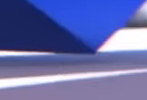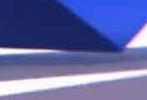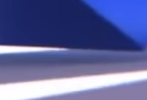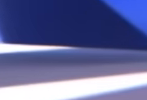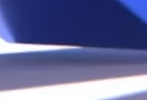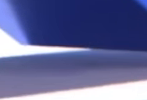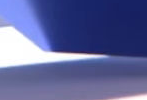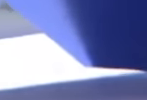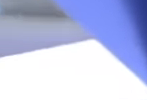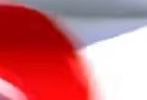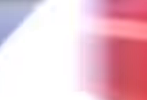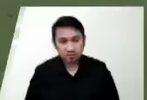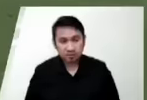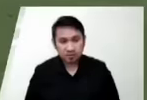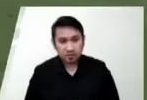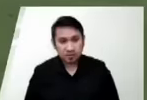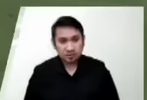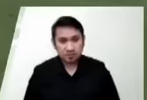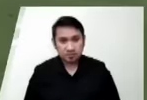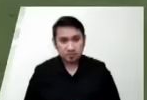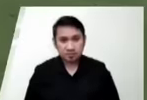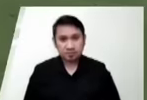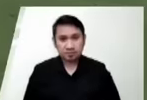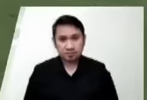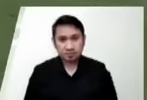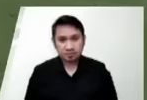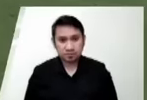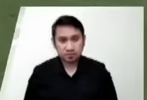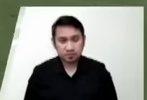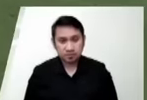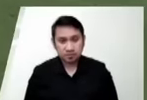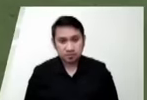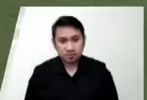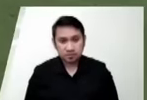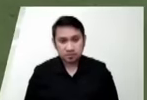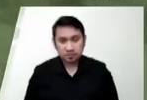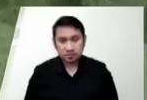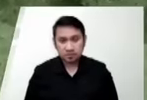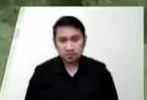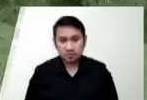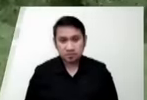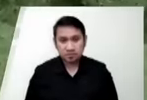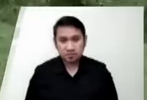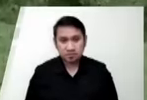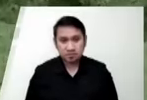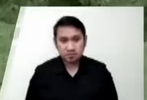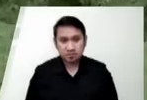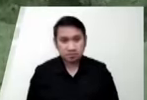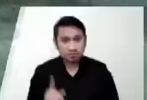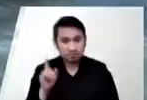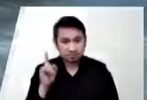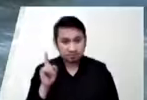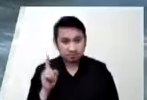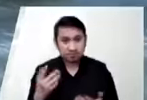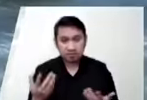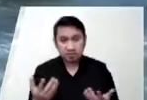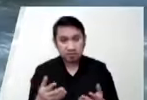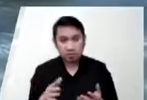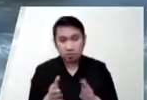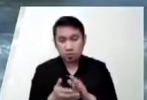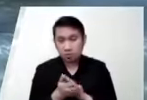si Ivan Mayrina. sa isang lalawigang kilala sa pagiging tahimik at payapa.